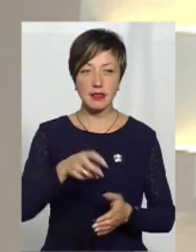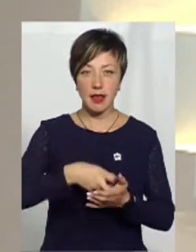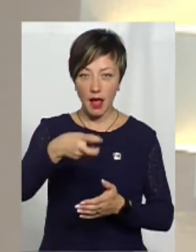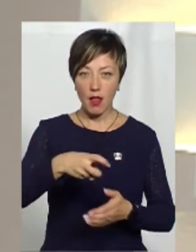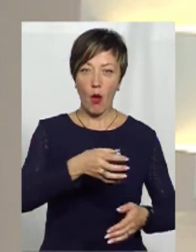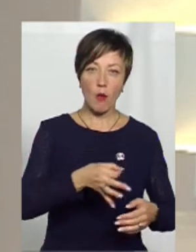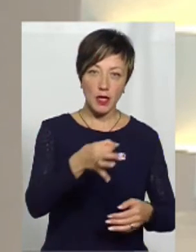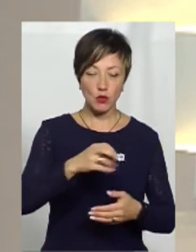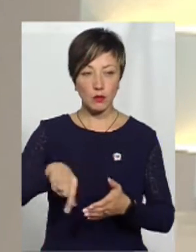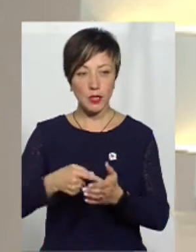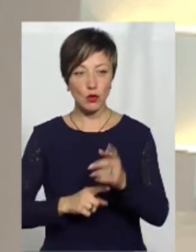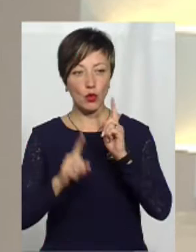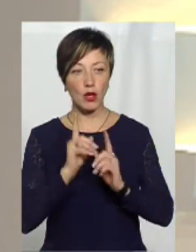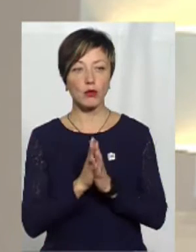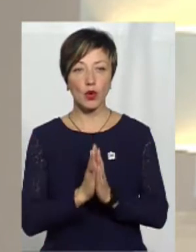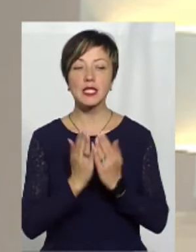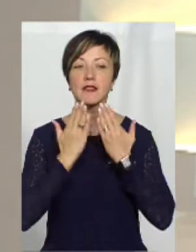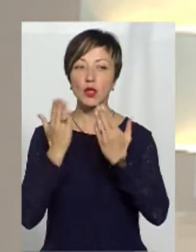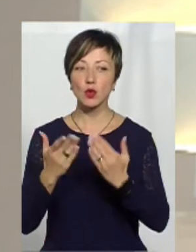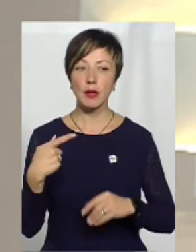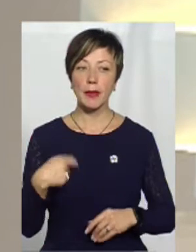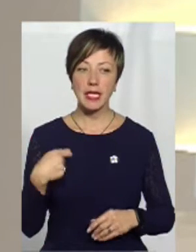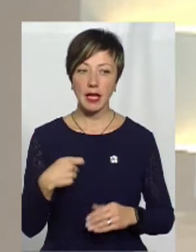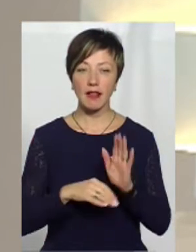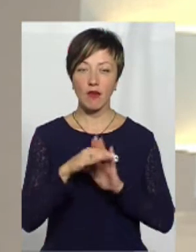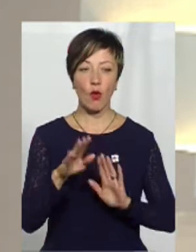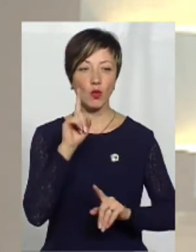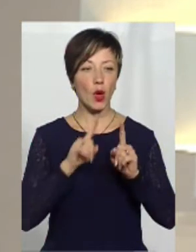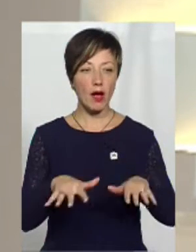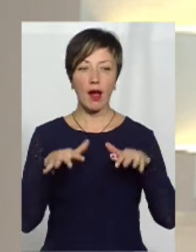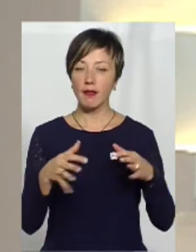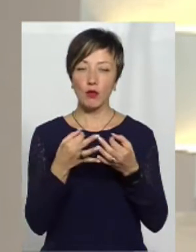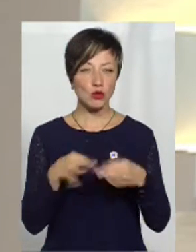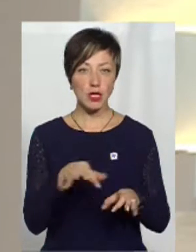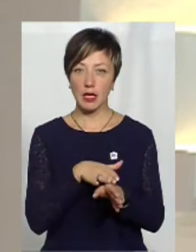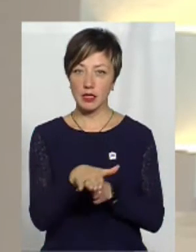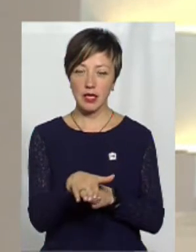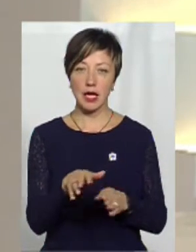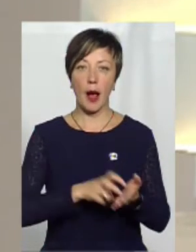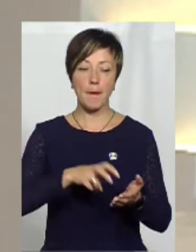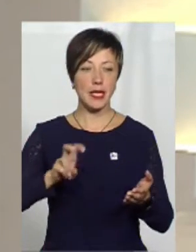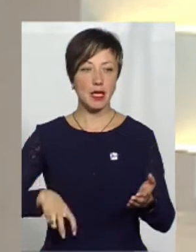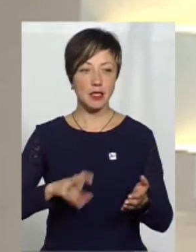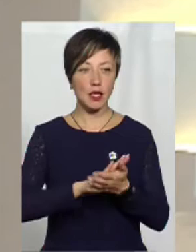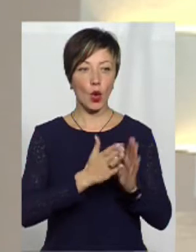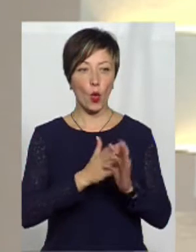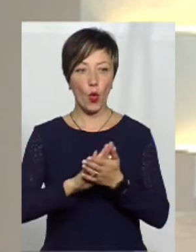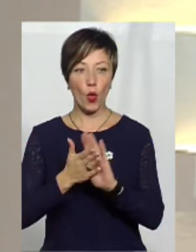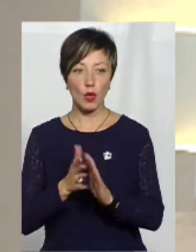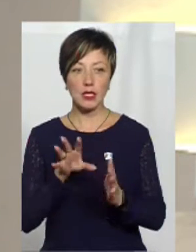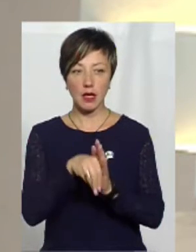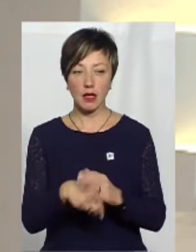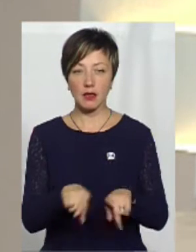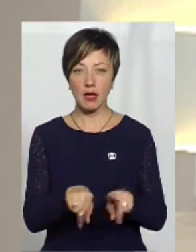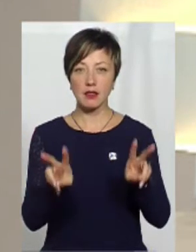і міську раду. Просять звернутися до президента і Верховної Ради з вимогою не допустити реалізації капітуляційних угод, які